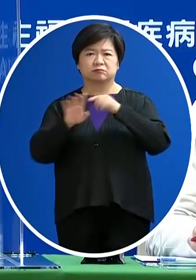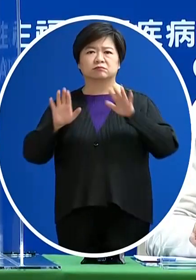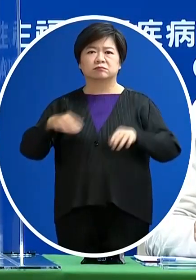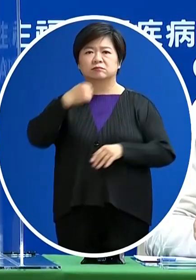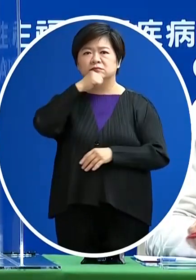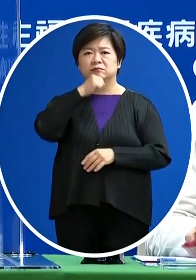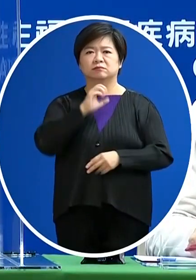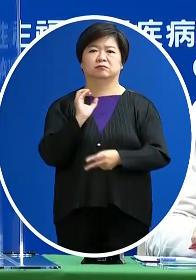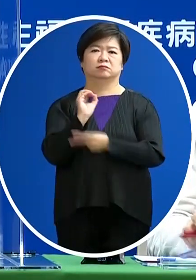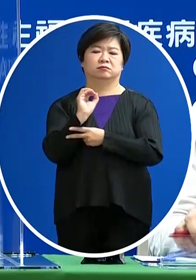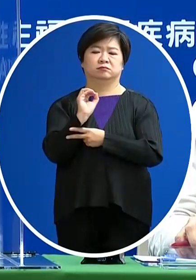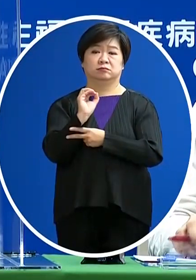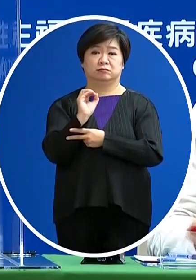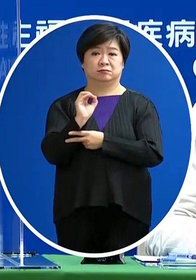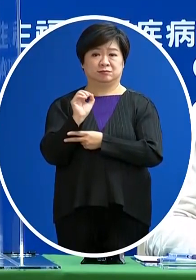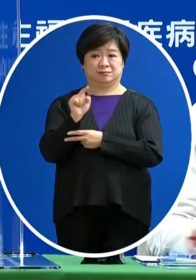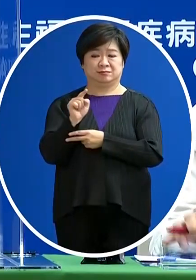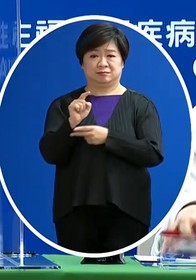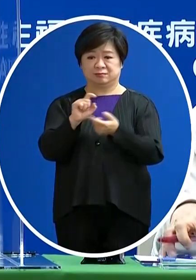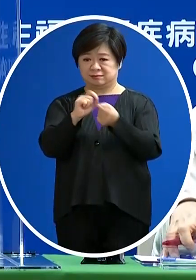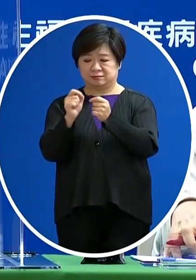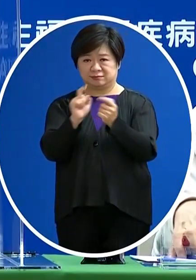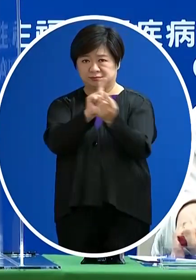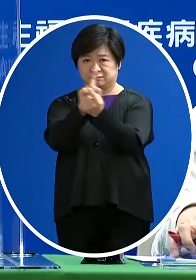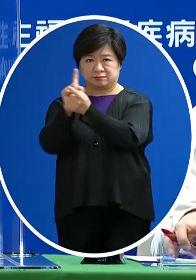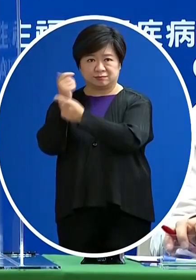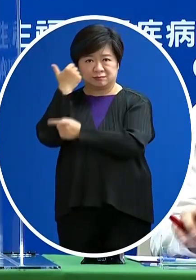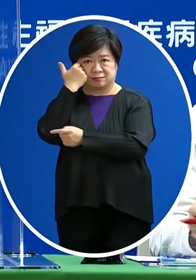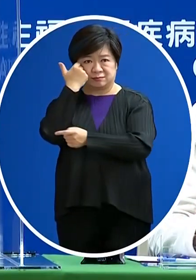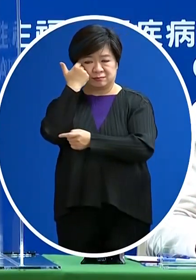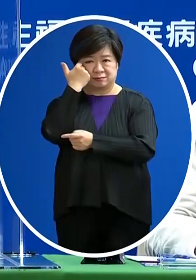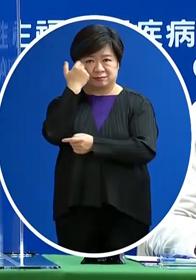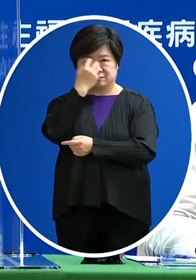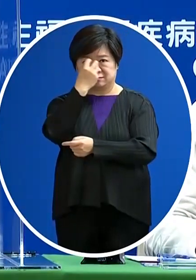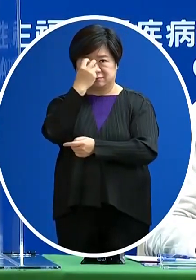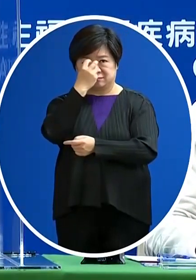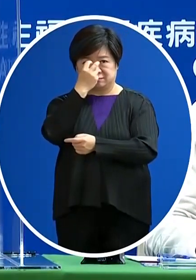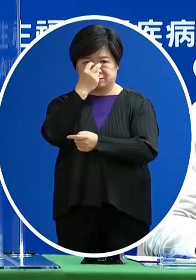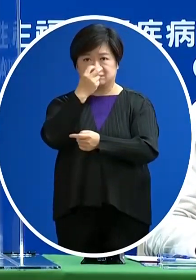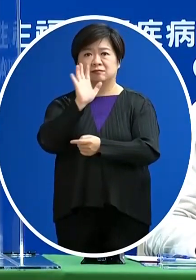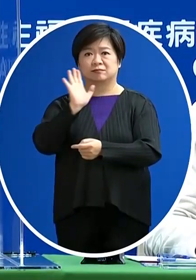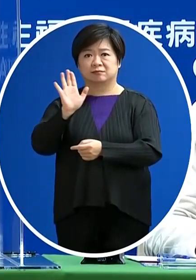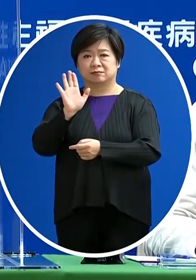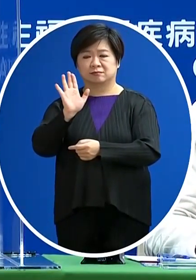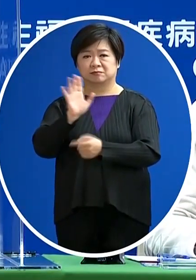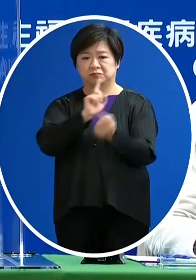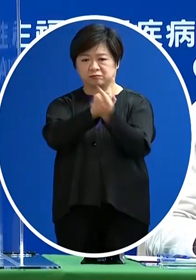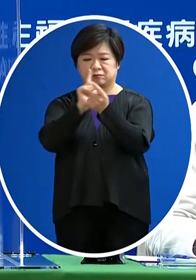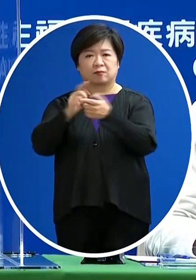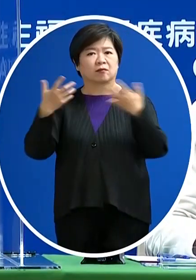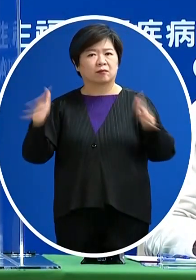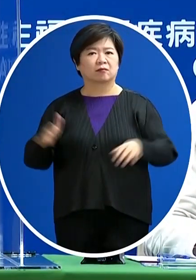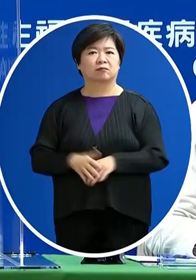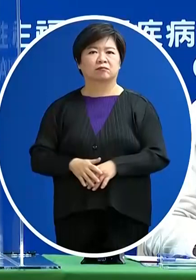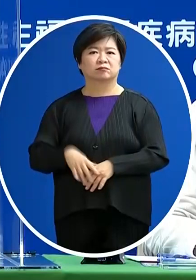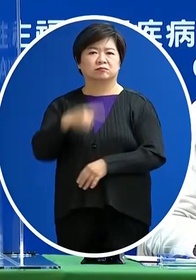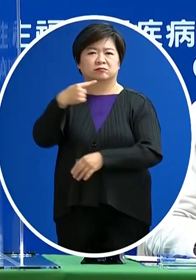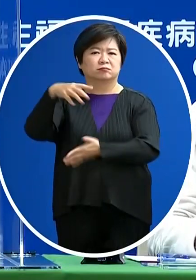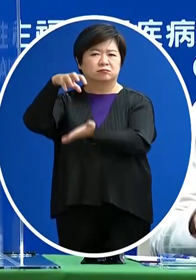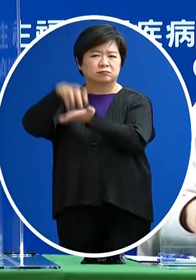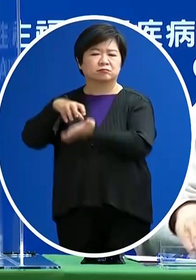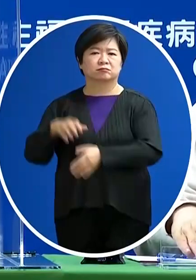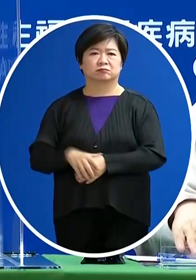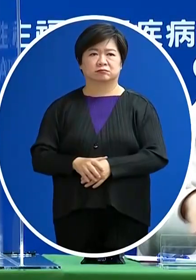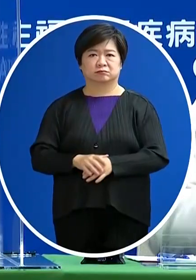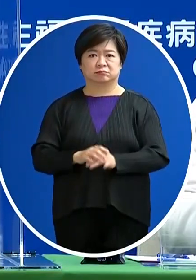嘛，好，那他周遭的人哈现在有验到的哈，他接触者验到的也是阴性。好，所以